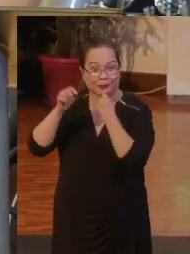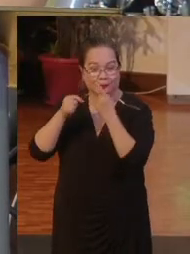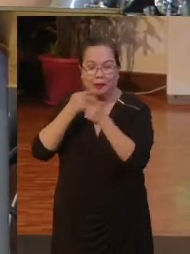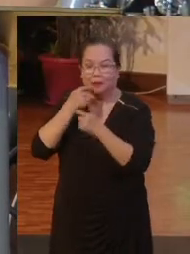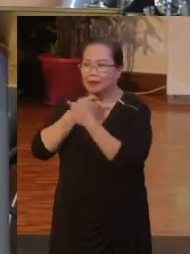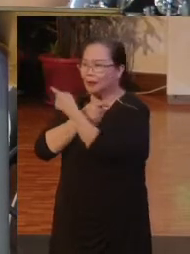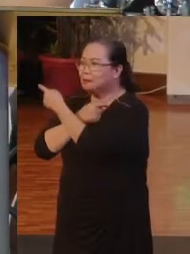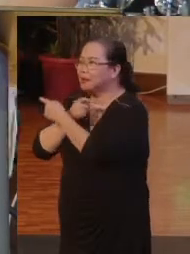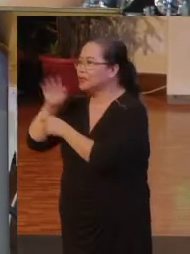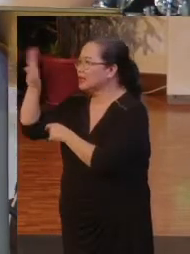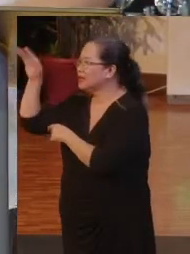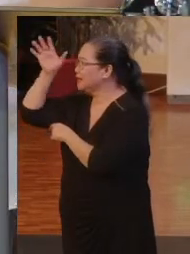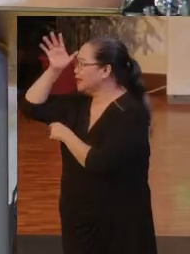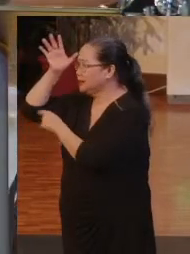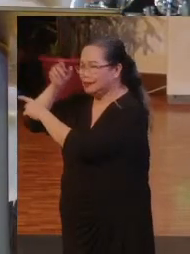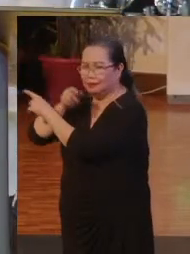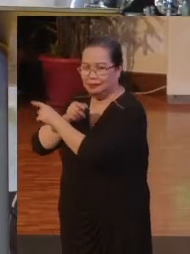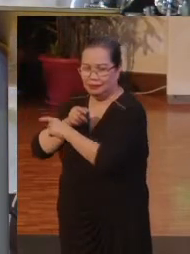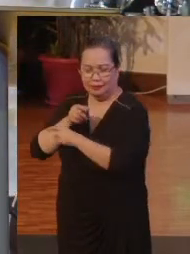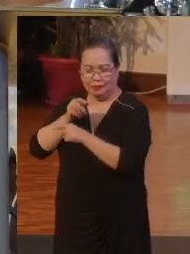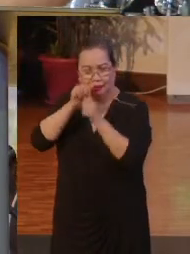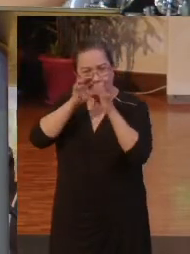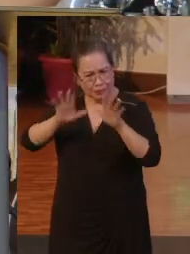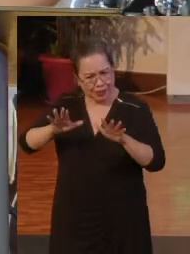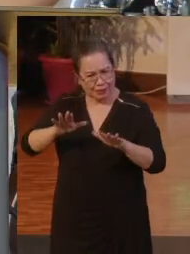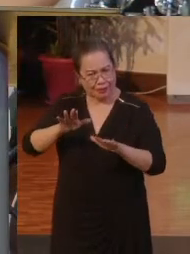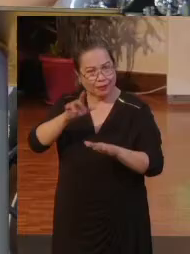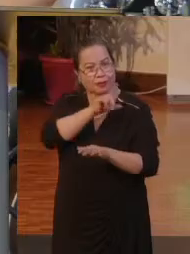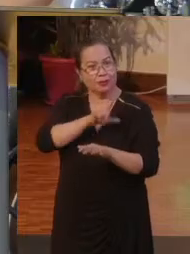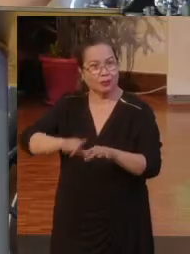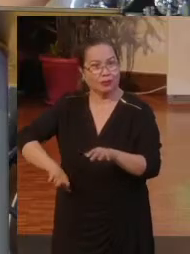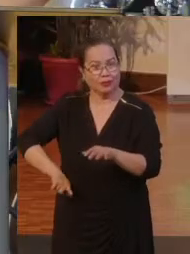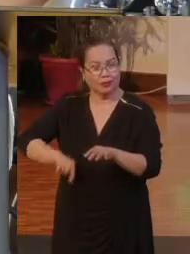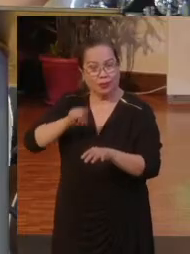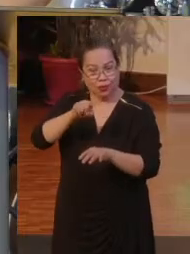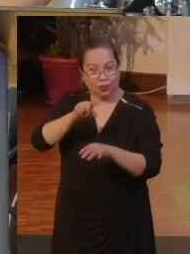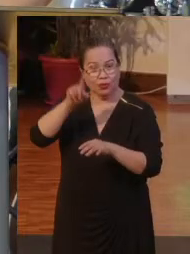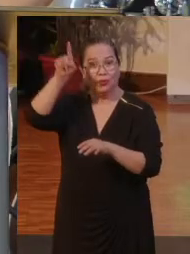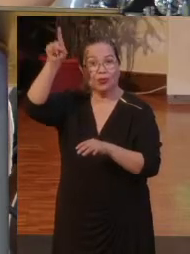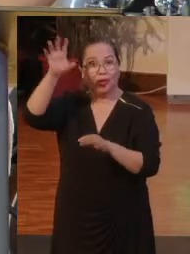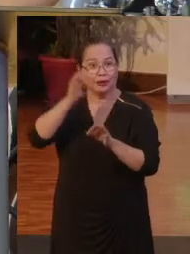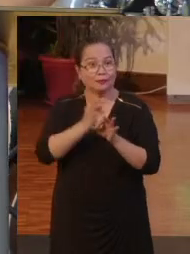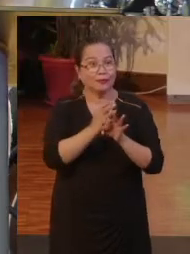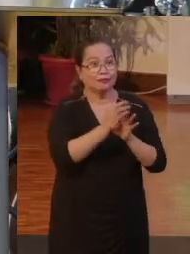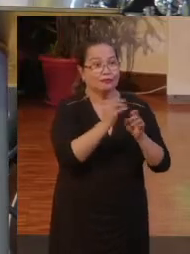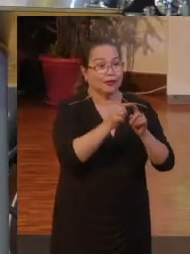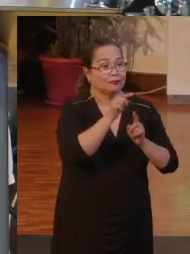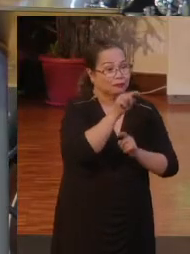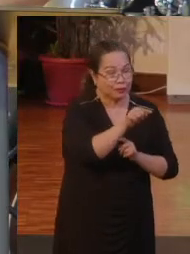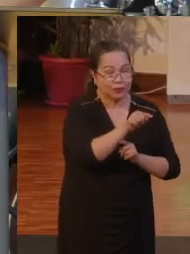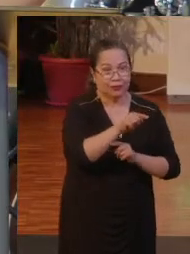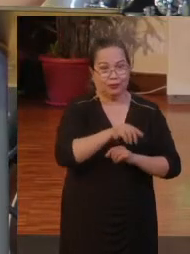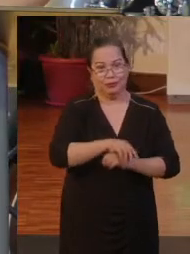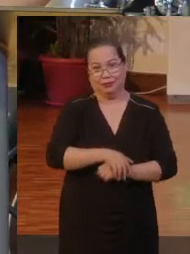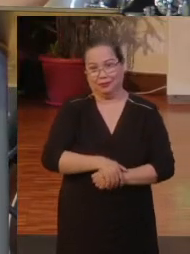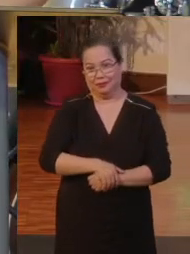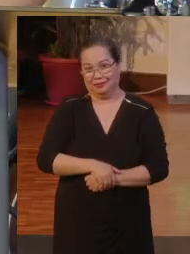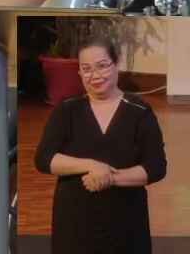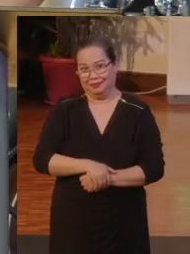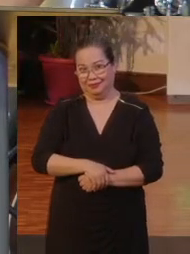niya, Dad, binless ka ng Diyos. Naging tapat siya sa iyo. He has been faithful to